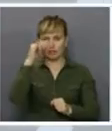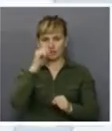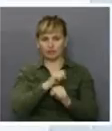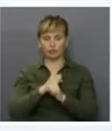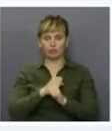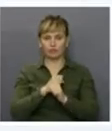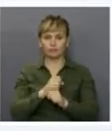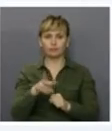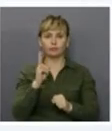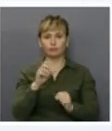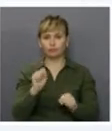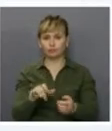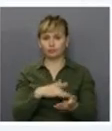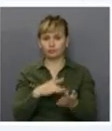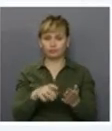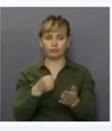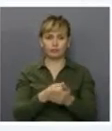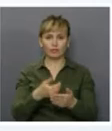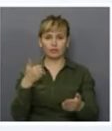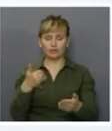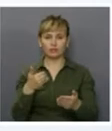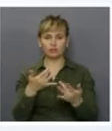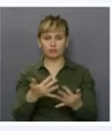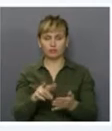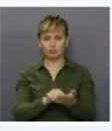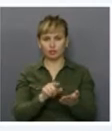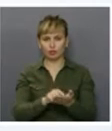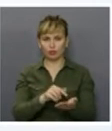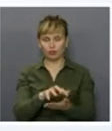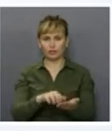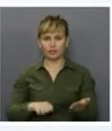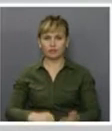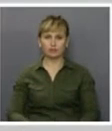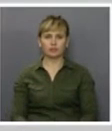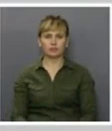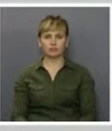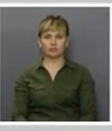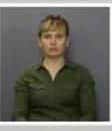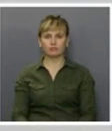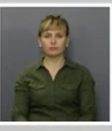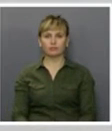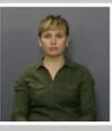курортах? И кто может рассчитывать на досрочное снятие средств с пенсионных счетов?